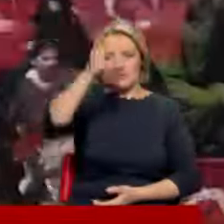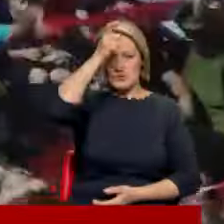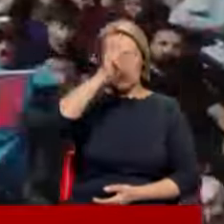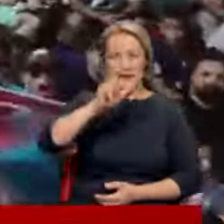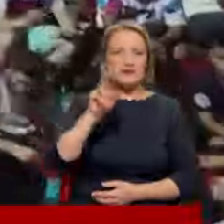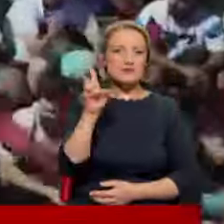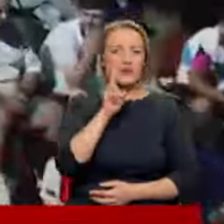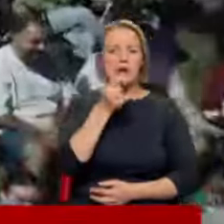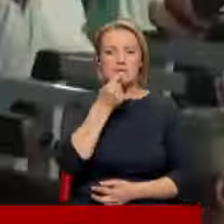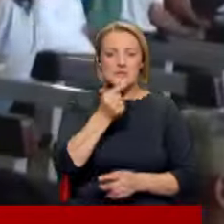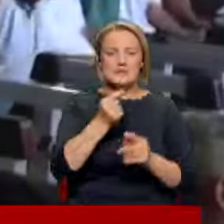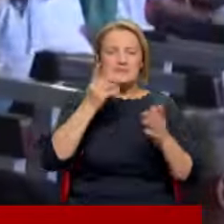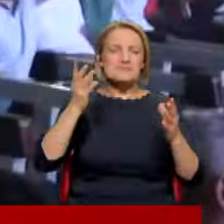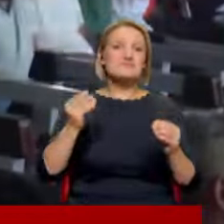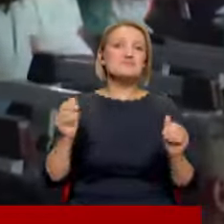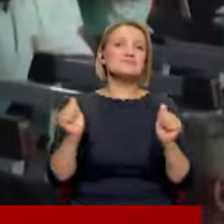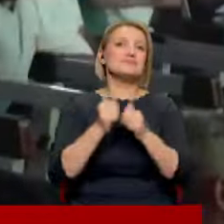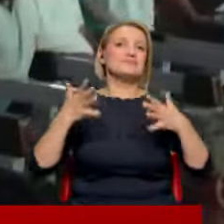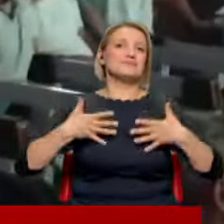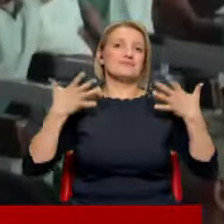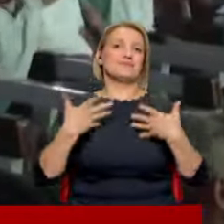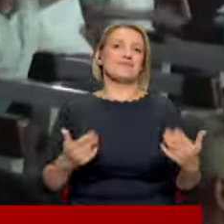Türkiye'de de son düdük çalınca coşku katlandı.